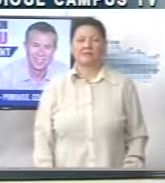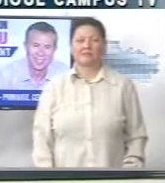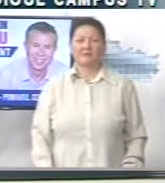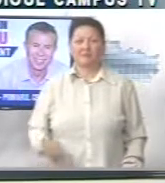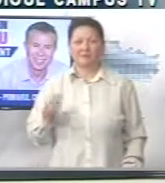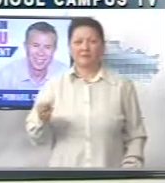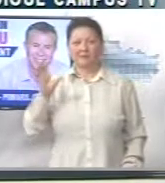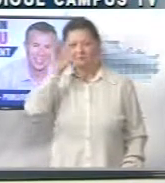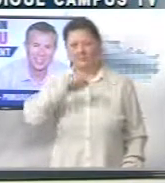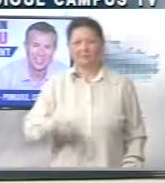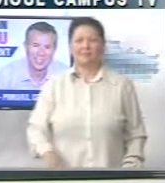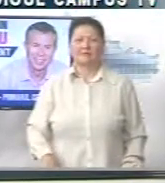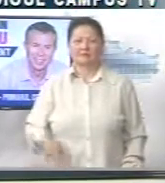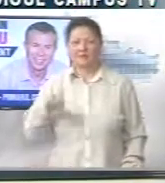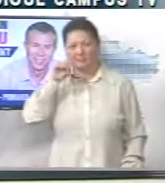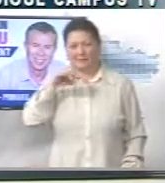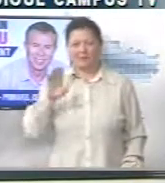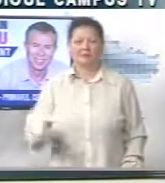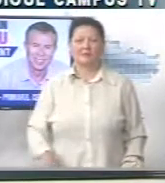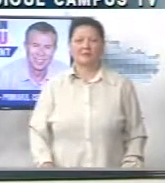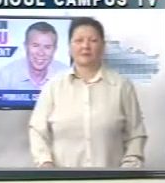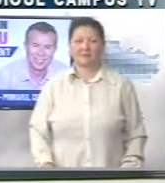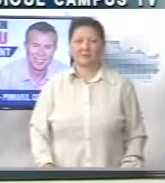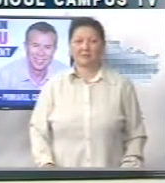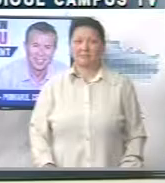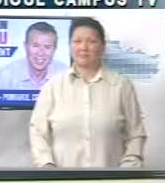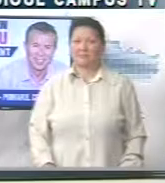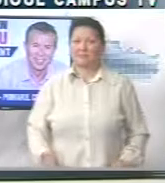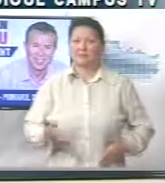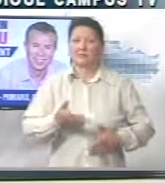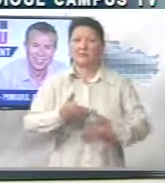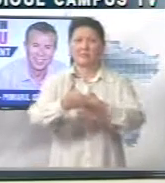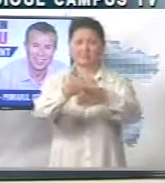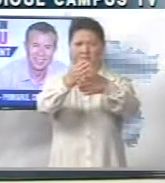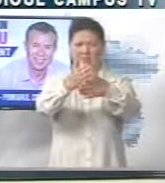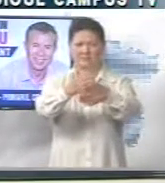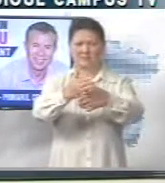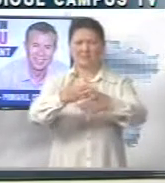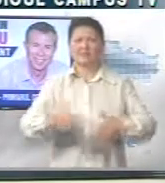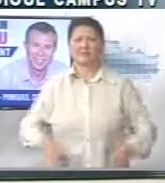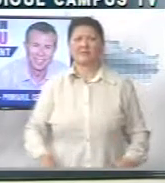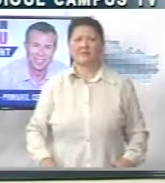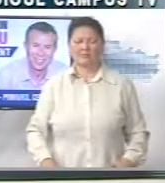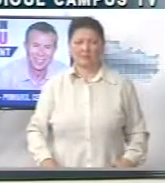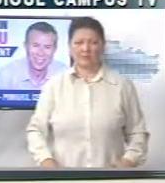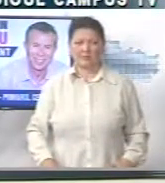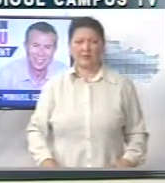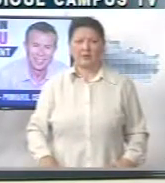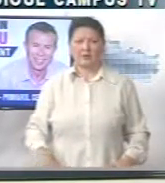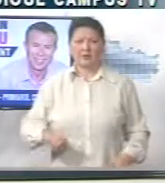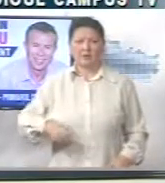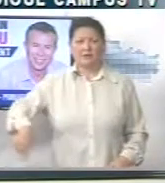Bună seara, acest om ne-a scos din noroi pe când a fost viceprimar, iar noi în poștă și Mihai